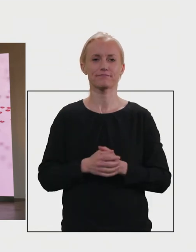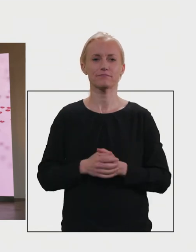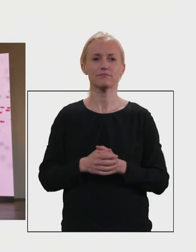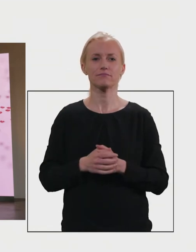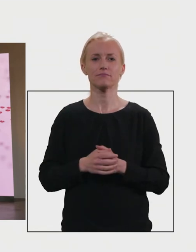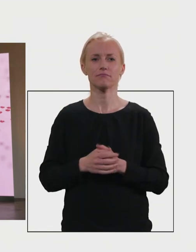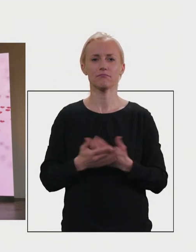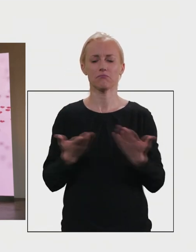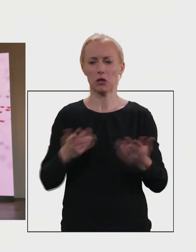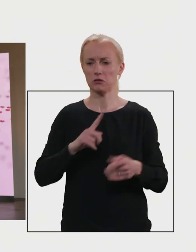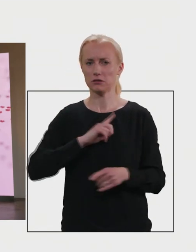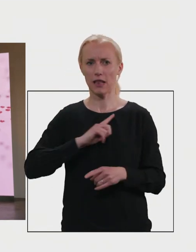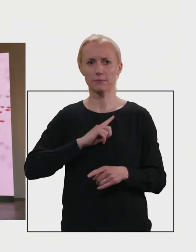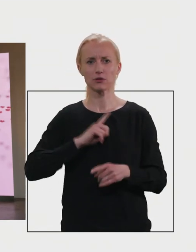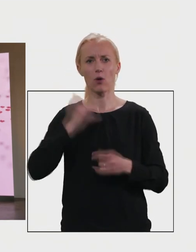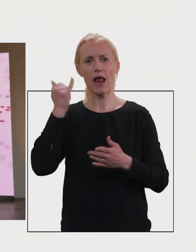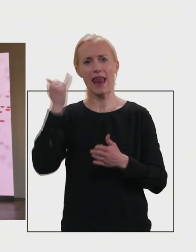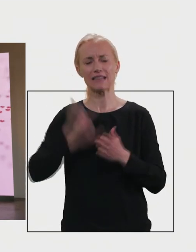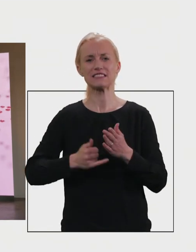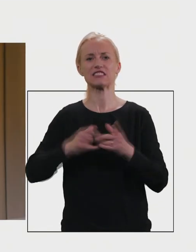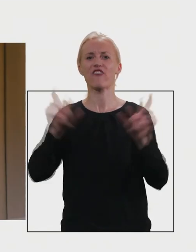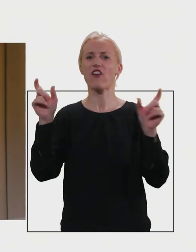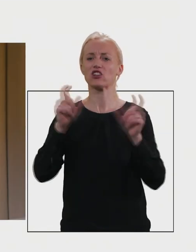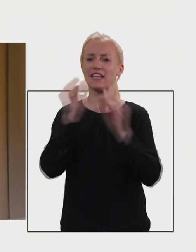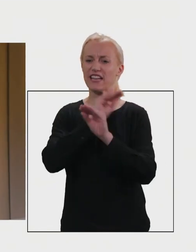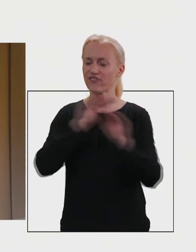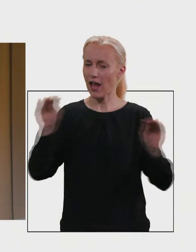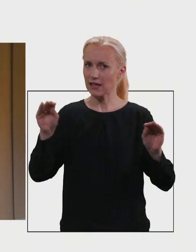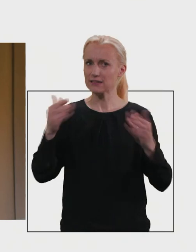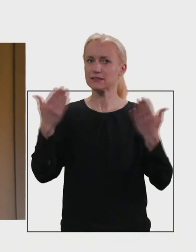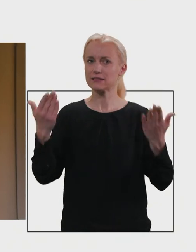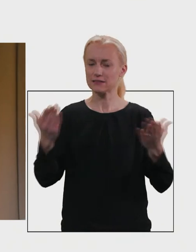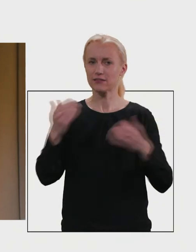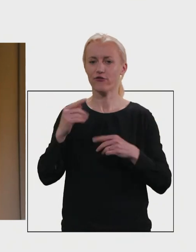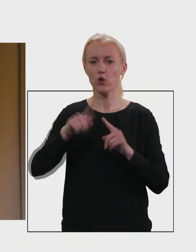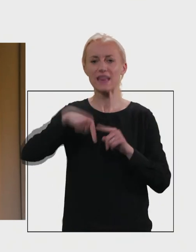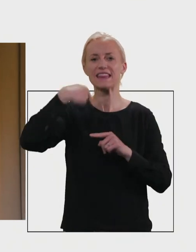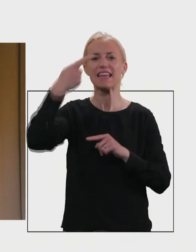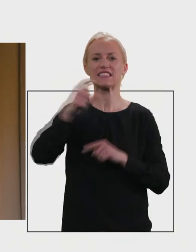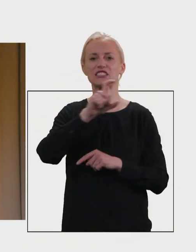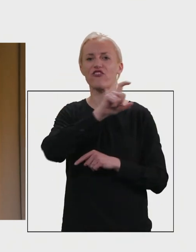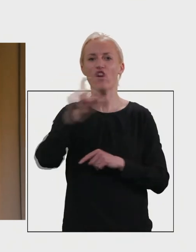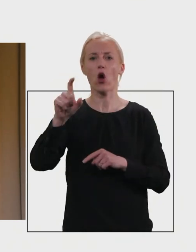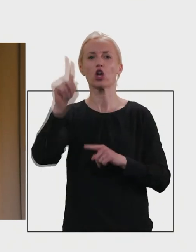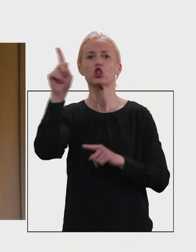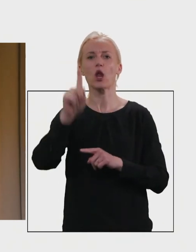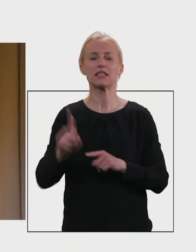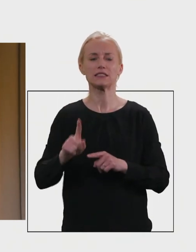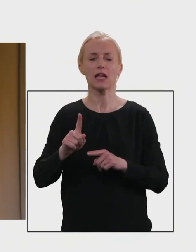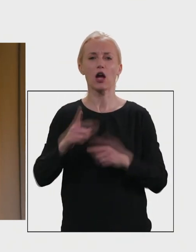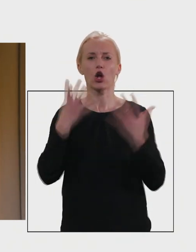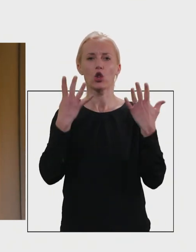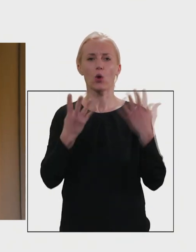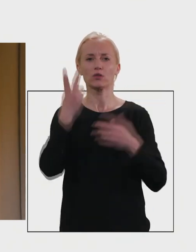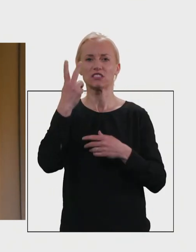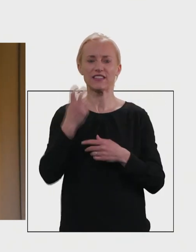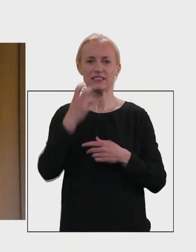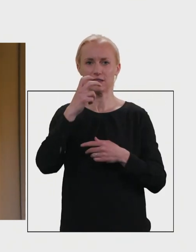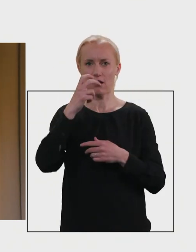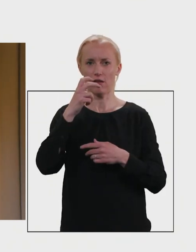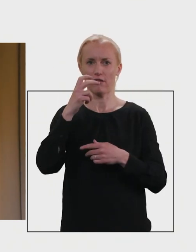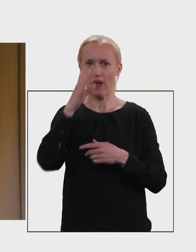kommt von meiner Seite her noch der letzte Veranstaltungshinweis. Der ist nämlich für nächste Woche. Donnerstag,